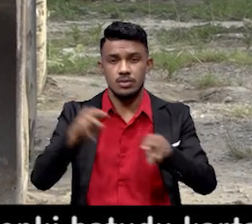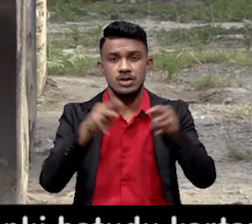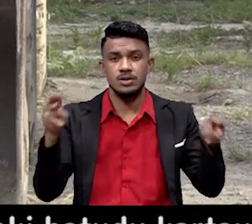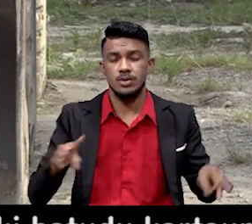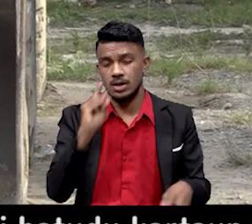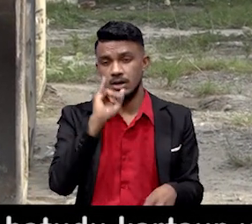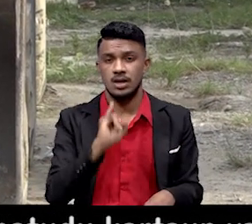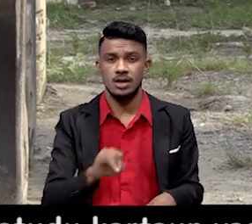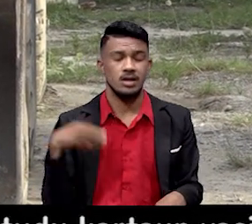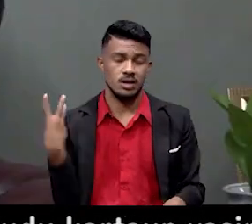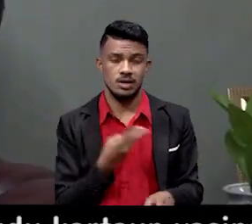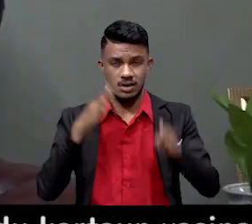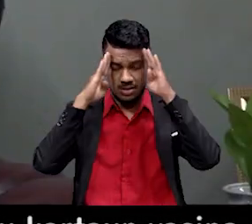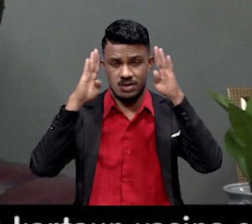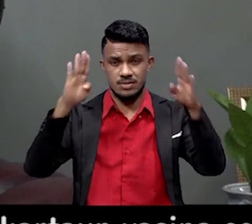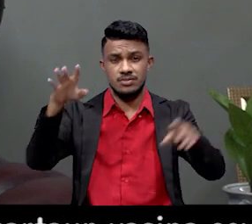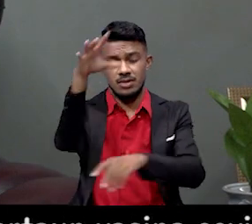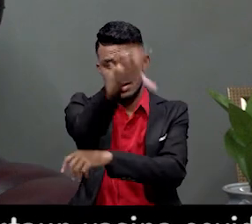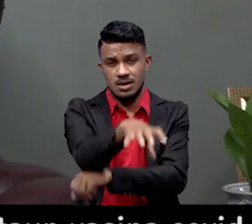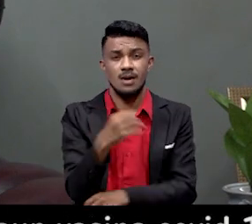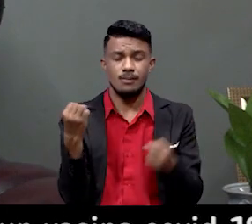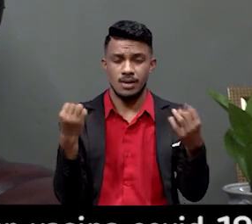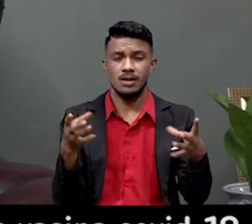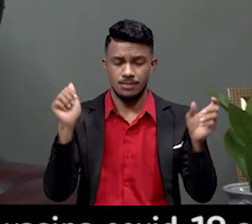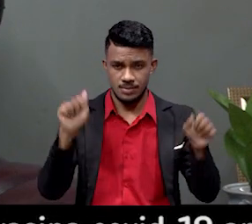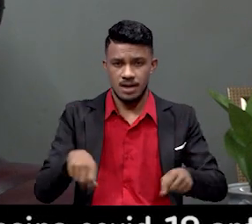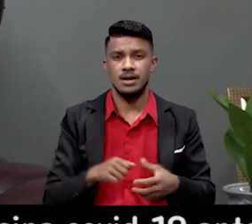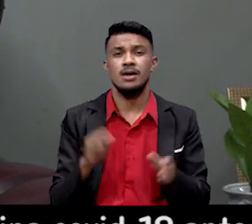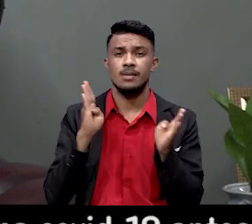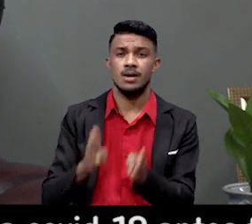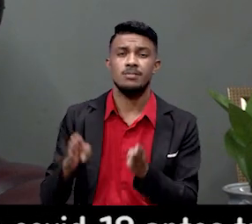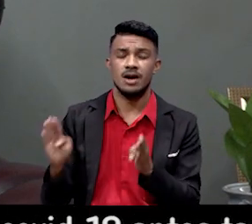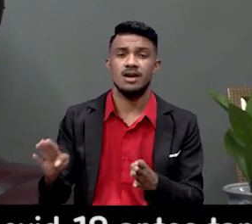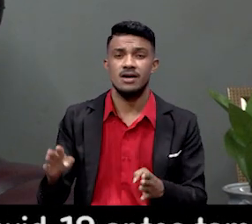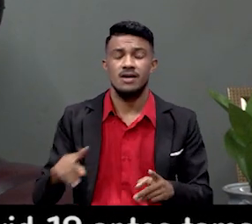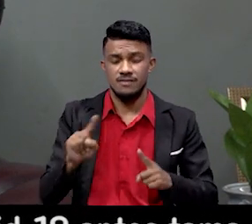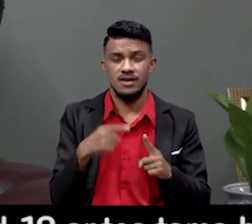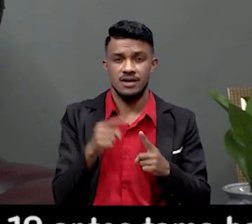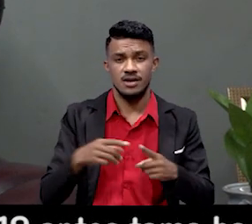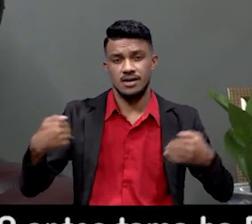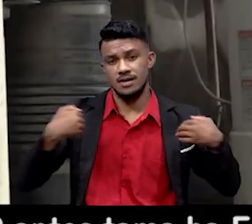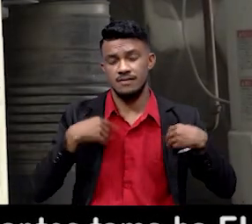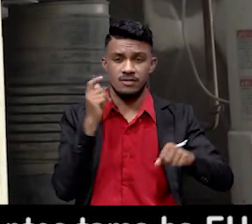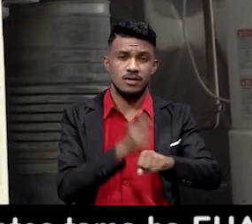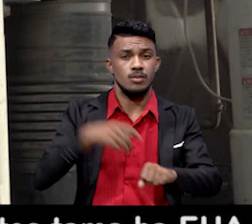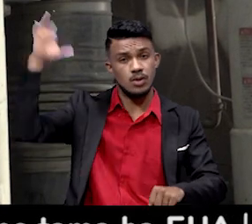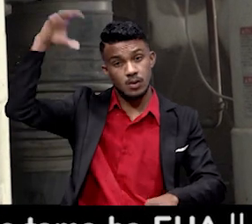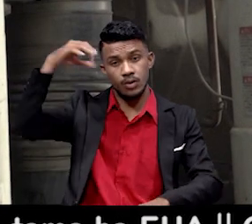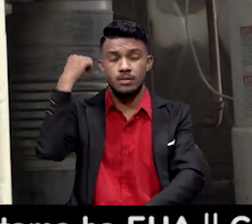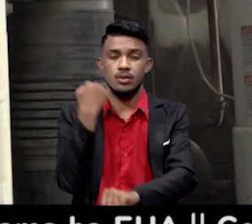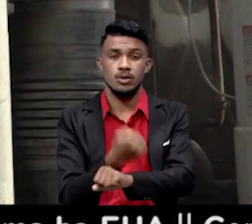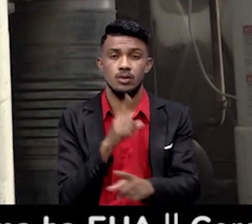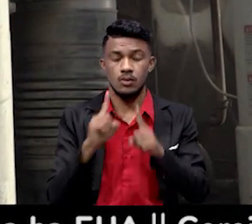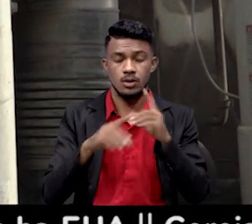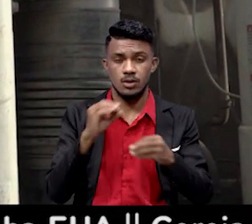kita teke tau makina pejadas barak itu para bele perpara sekarik inundasau ko udang bot mai se atu kulia korang